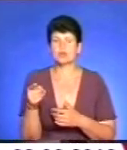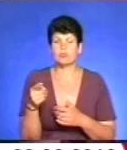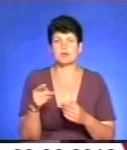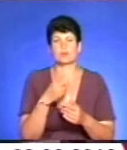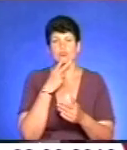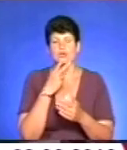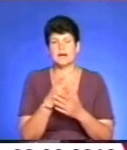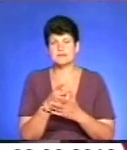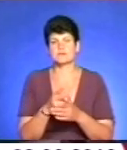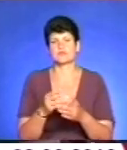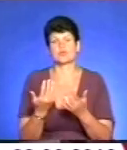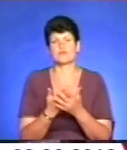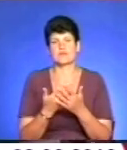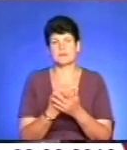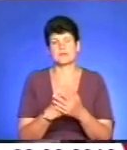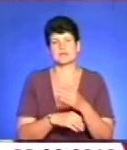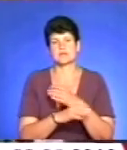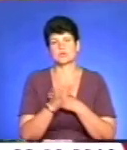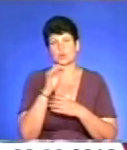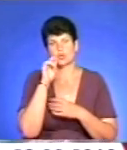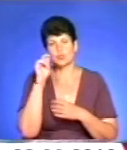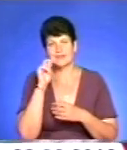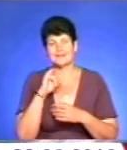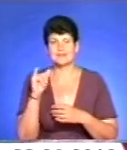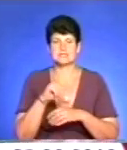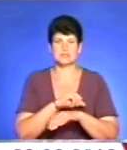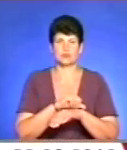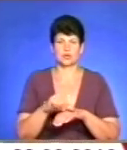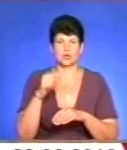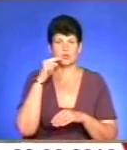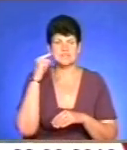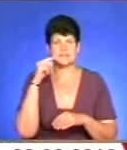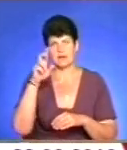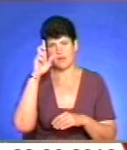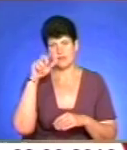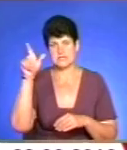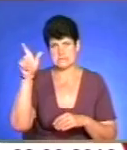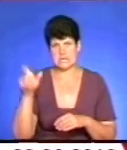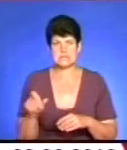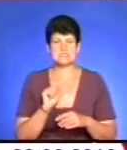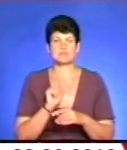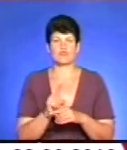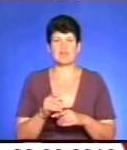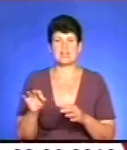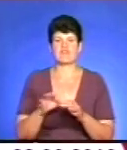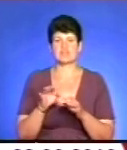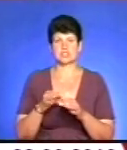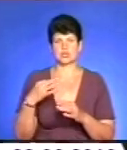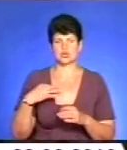фільм і на сході України та за кордоном. Російська цариця замовляла собі наші українські сорочки вишиті. Нас